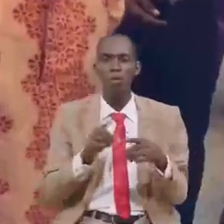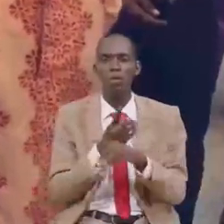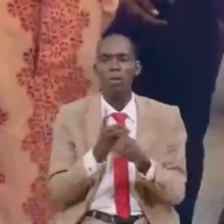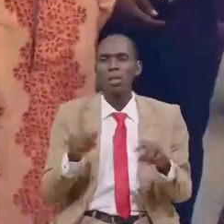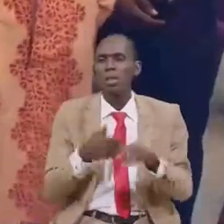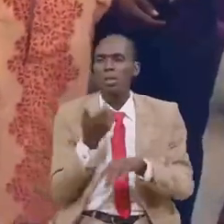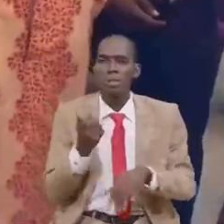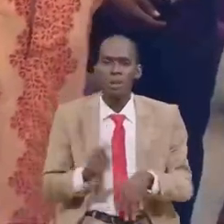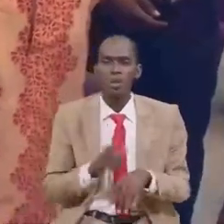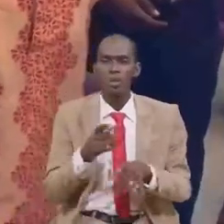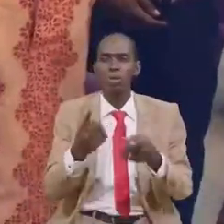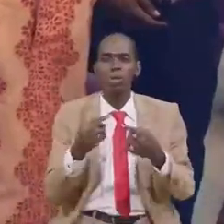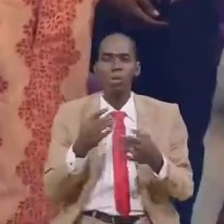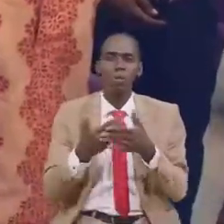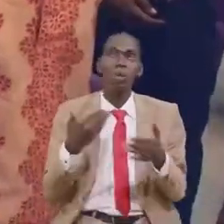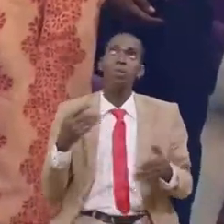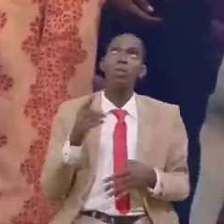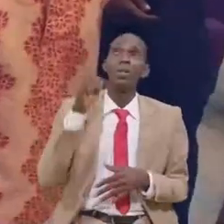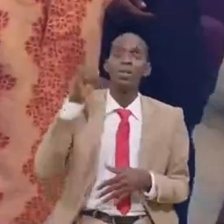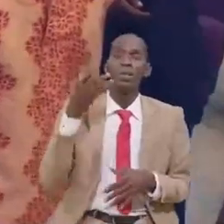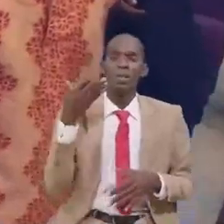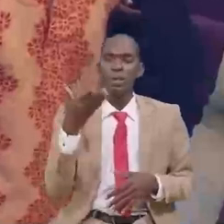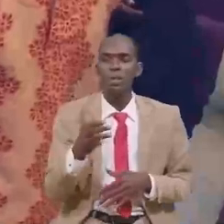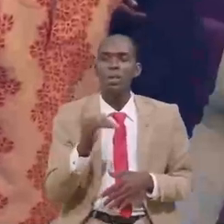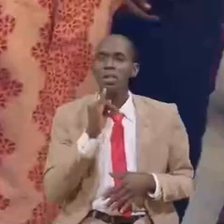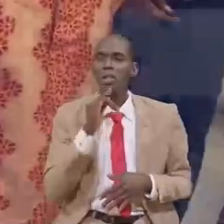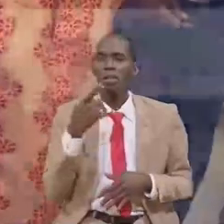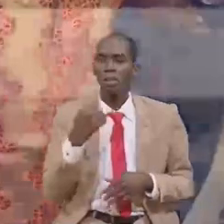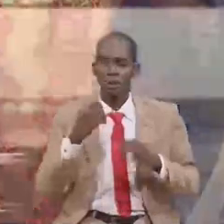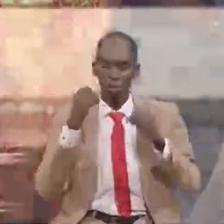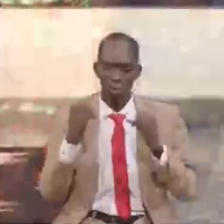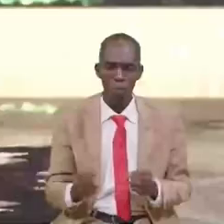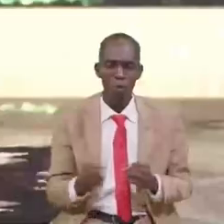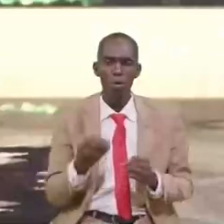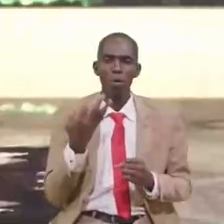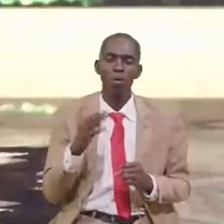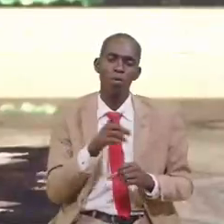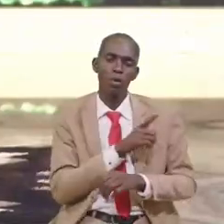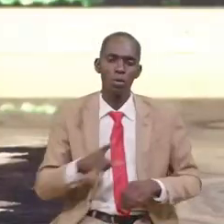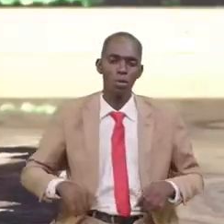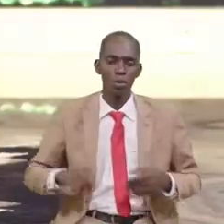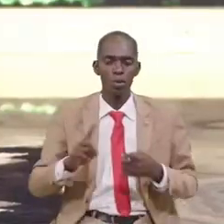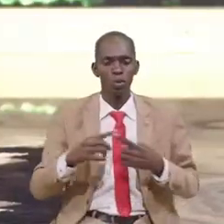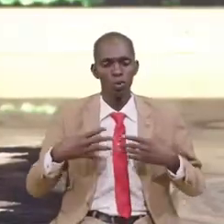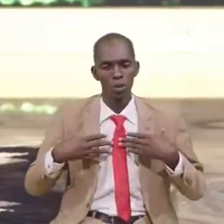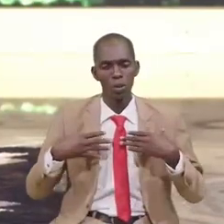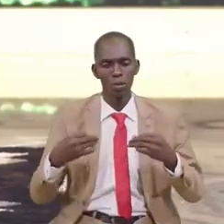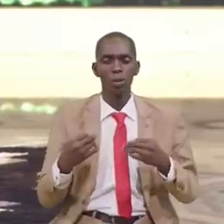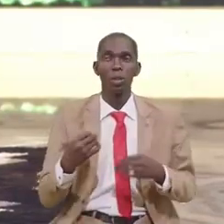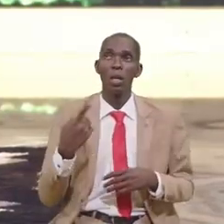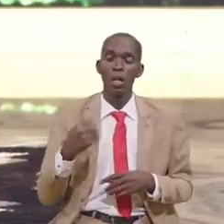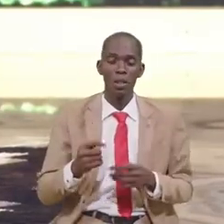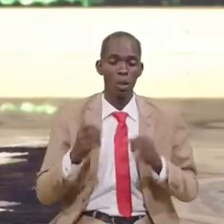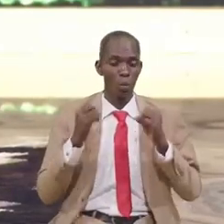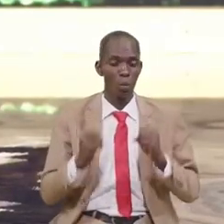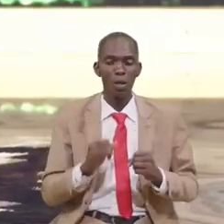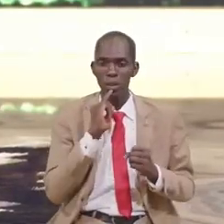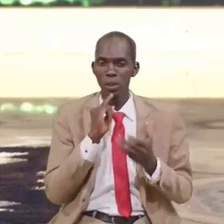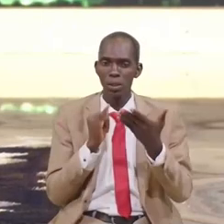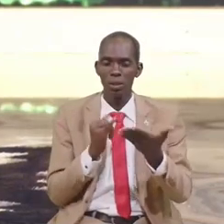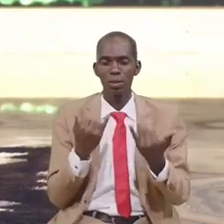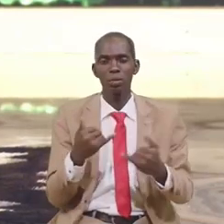sa présence, il y a la puissance du Seigneur qui guérit. la puissance est là ce soir. Cette puissance va